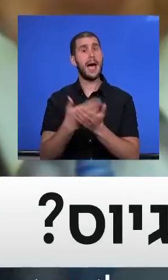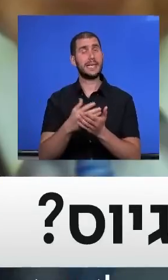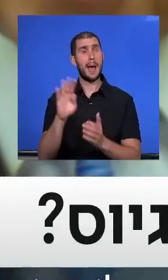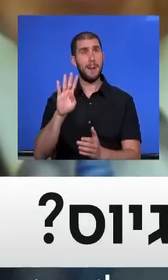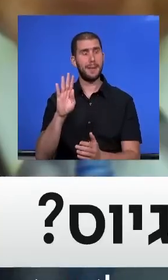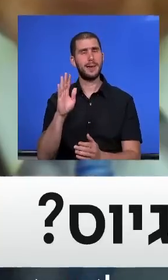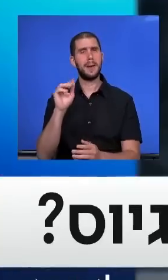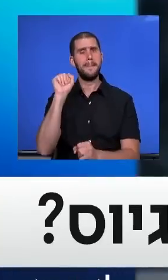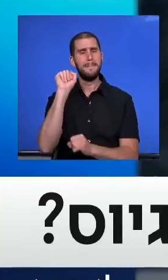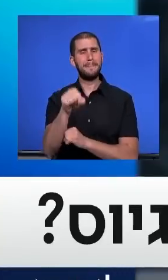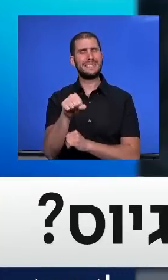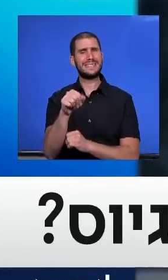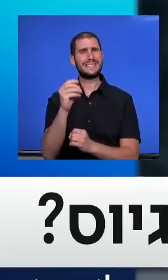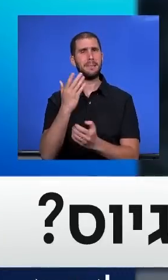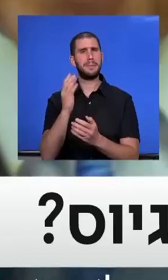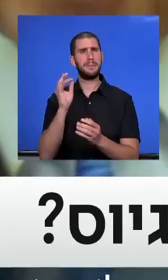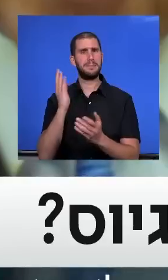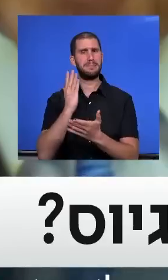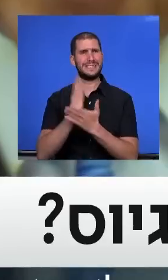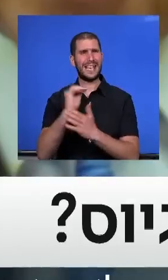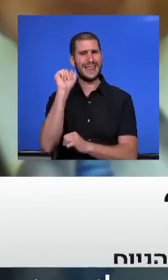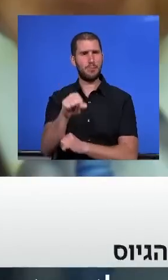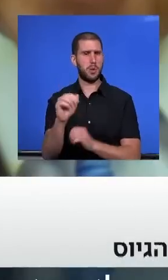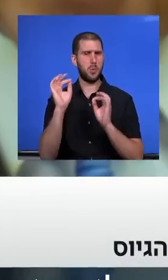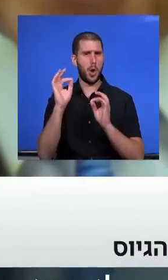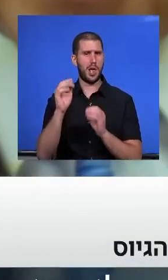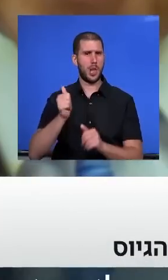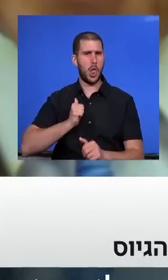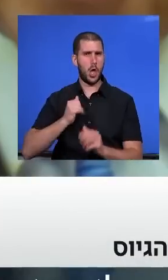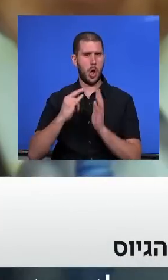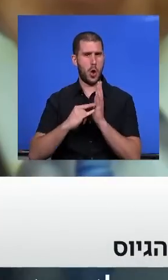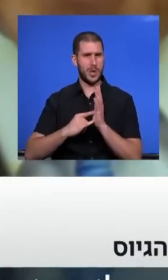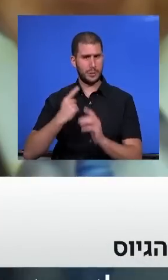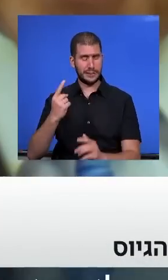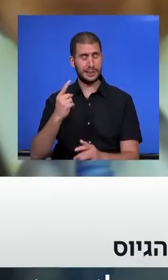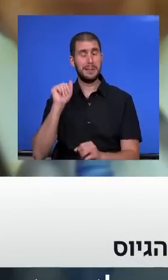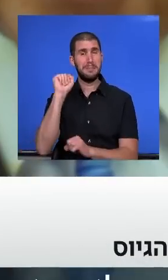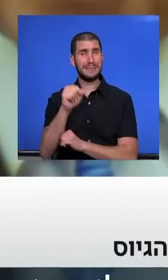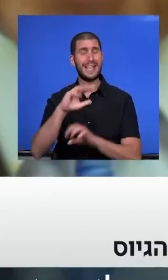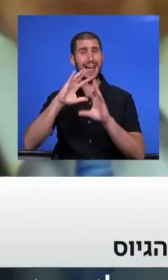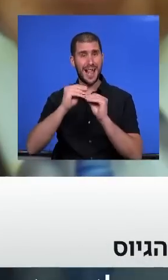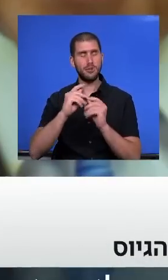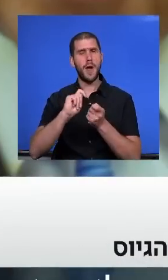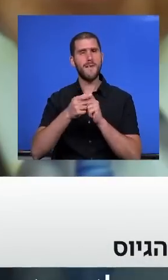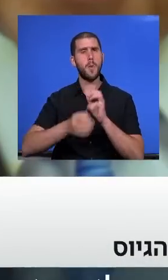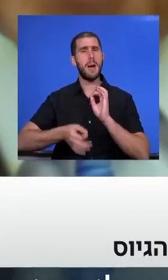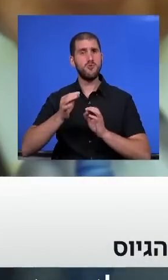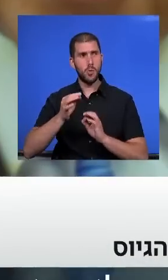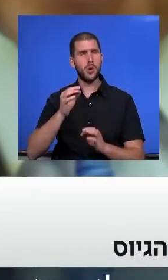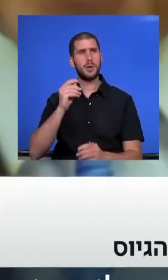התגברות מיוחדת לחוק הגיוס. נכון מאוד, נתניהו כבר הסתייג בעבר מפסקת ההתגברות הכללית במסגרת הרפורמה המשפטית, פסקת